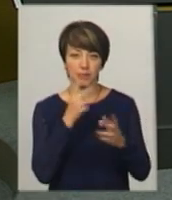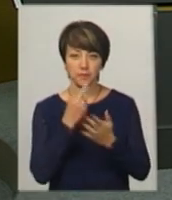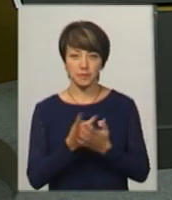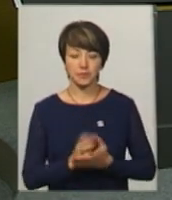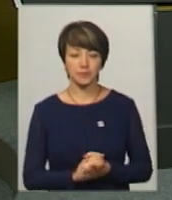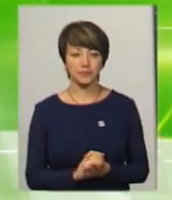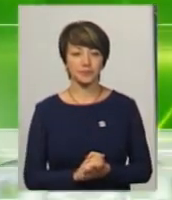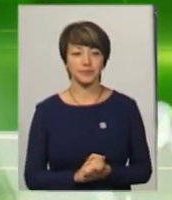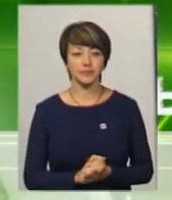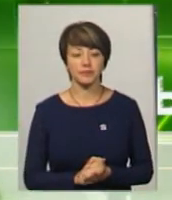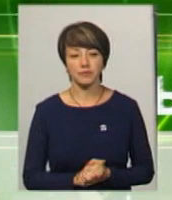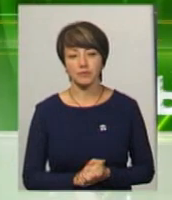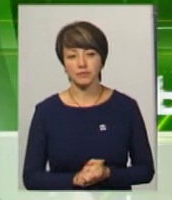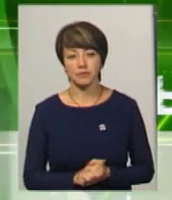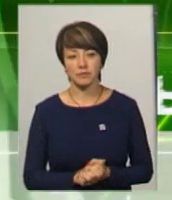побачите.